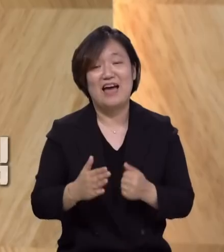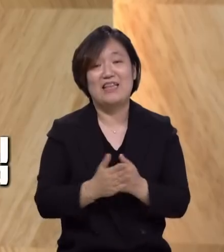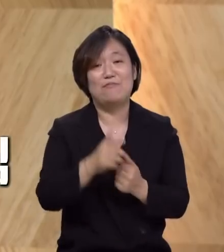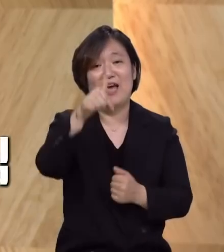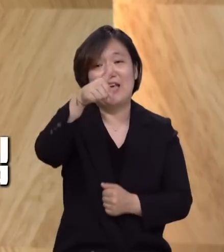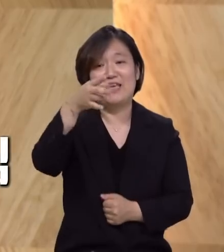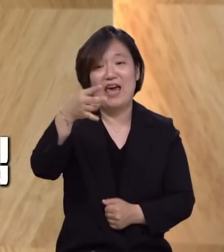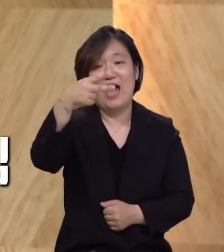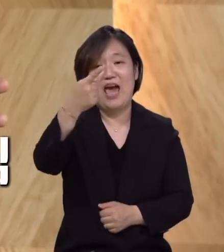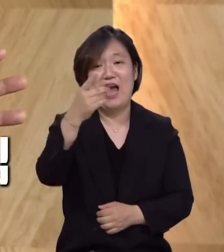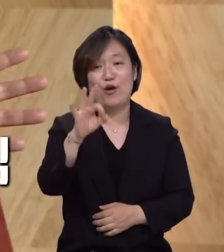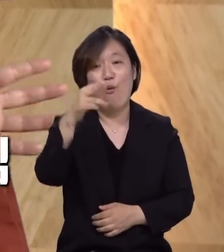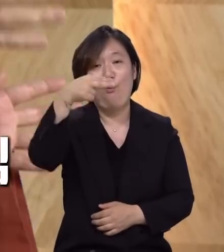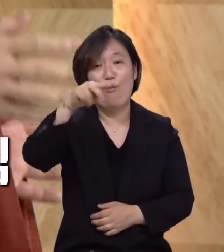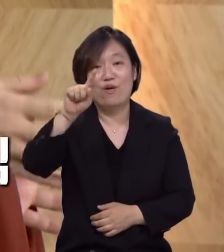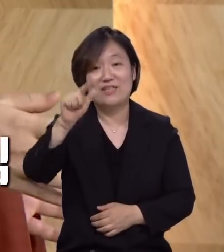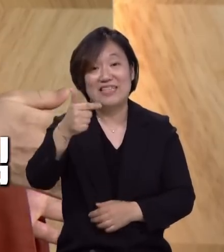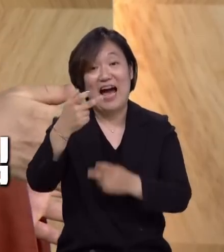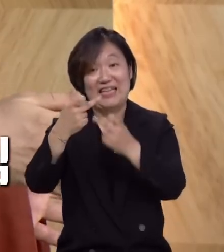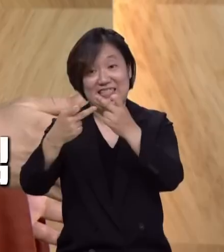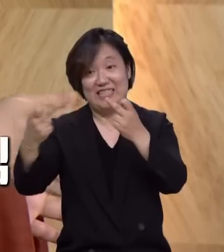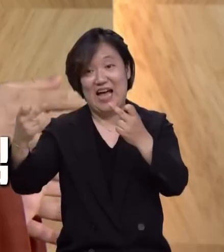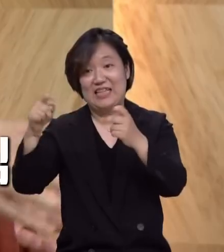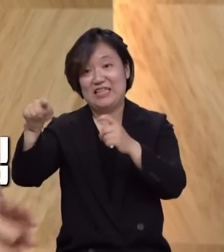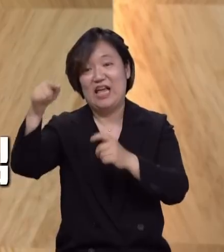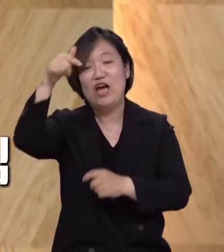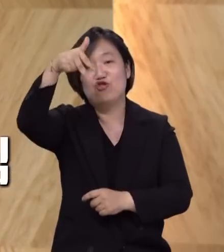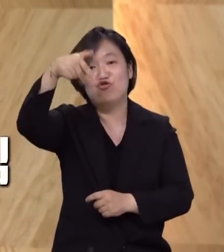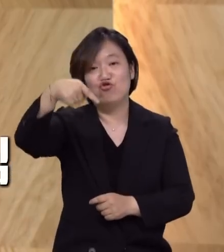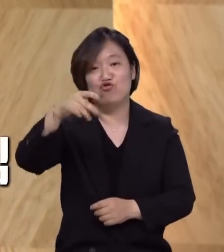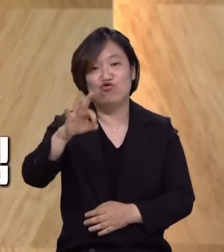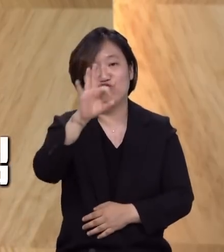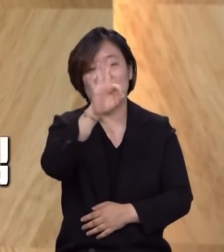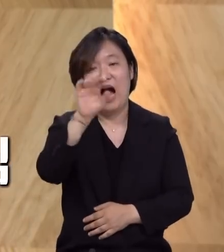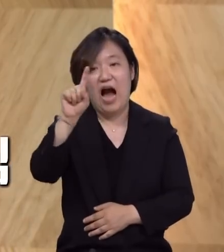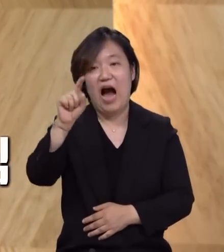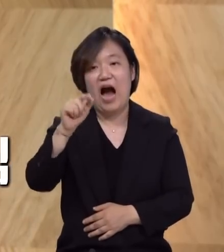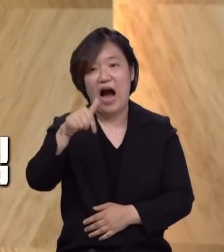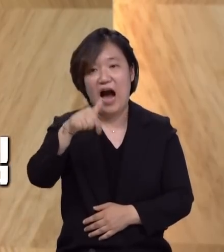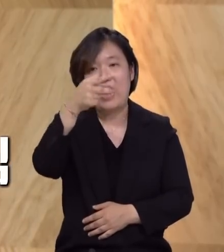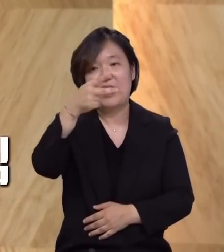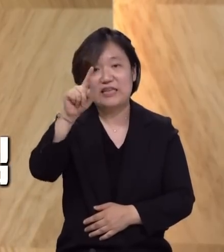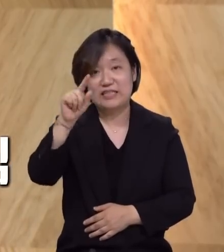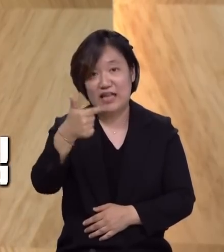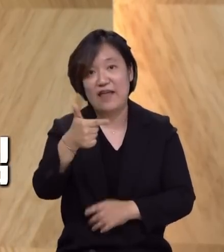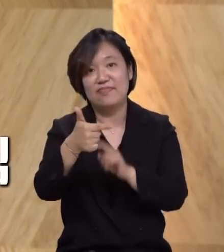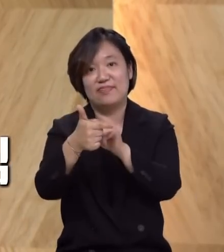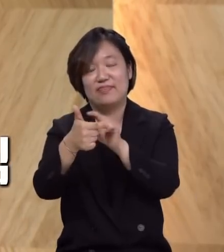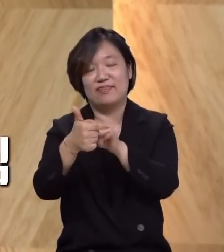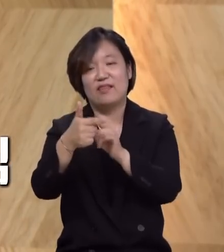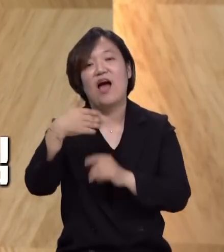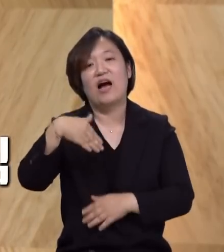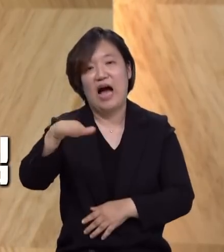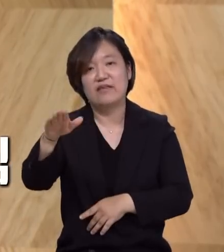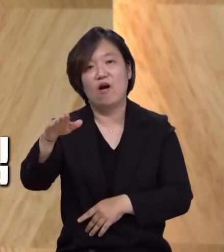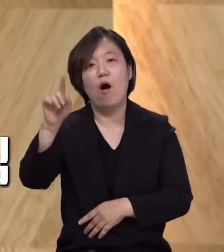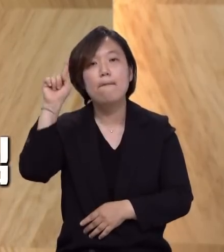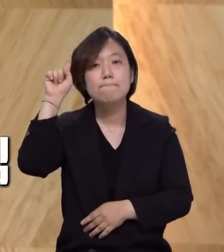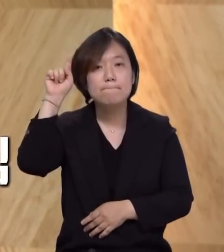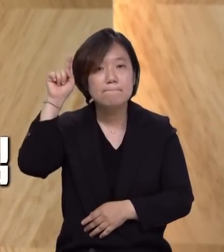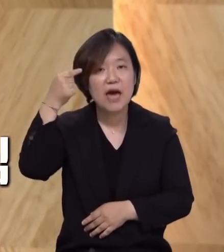계룡산 계룡산에 중학당이라는 곳에 가가지고 거기서 이제 100일 기도에